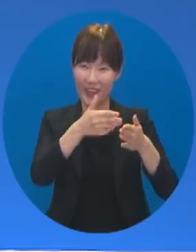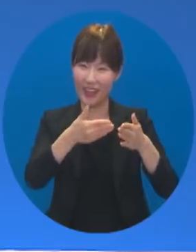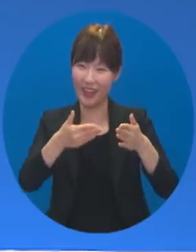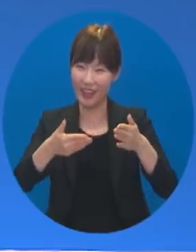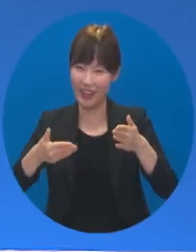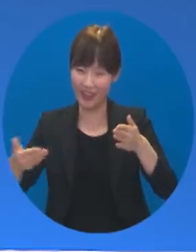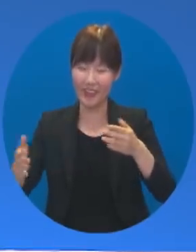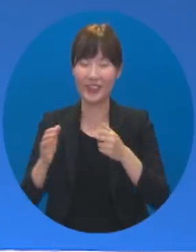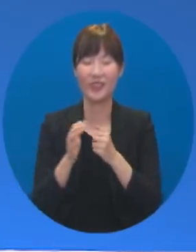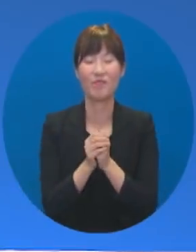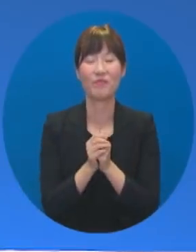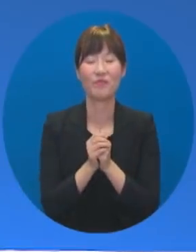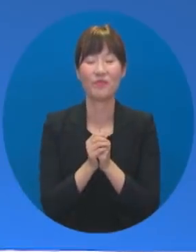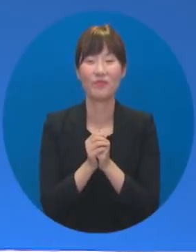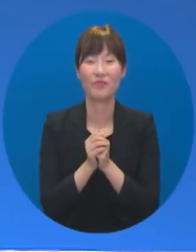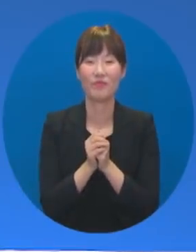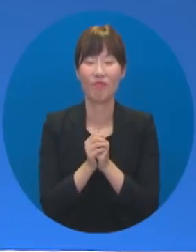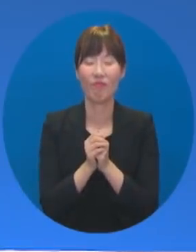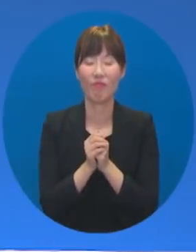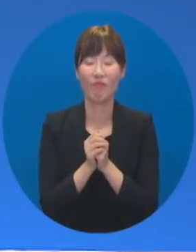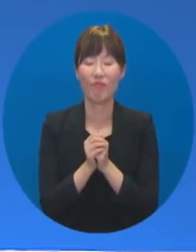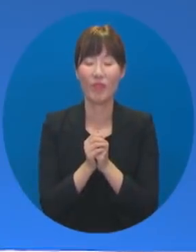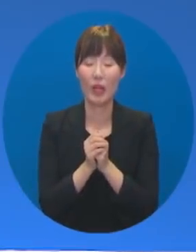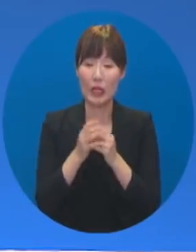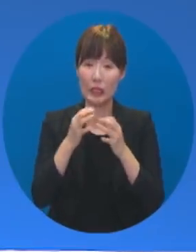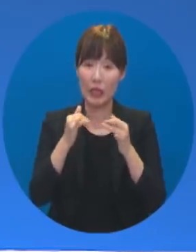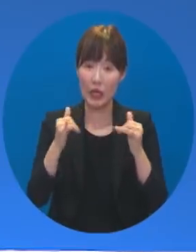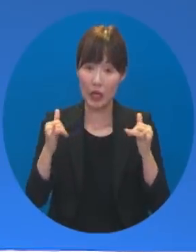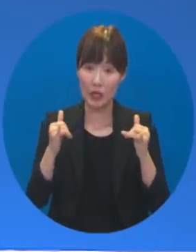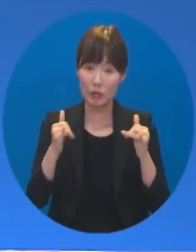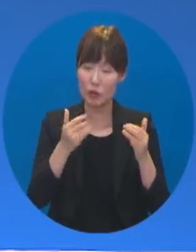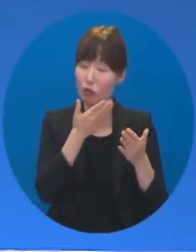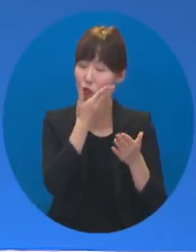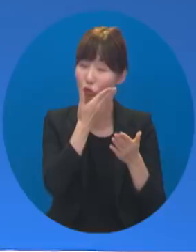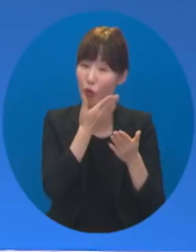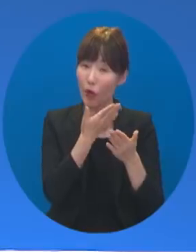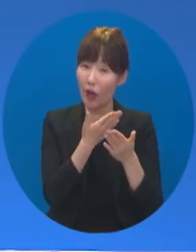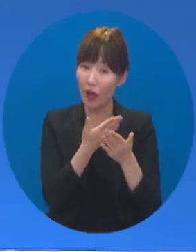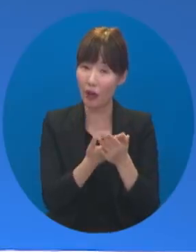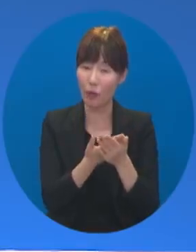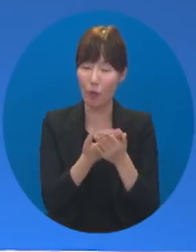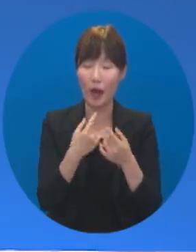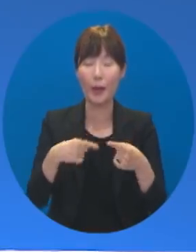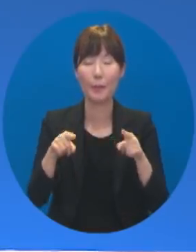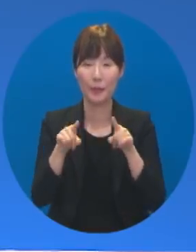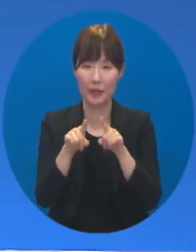이 사람이 참 중요하고 함께 신앙생활하는 사람들이 정말 중요한데